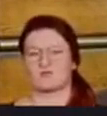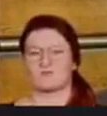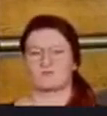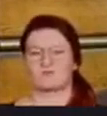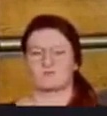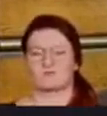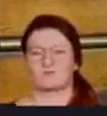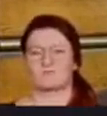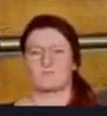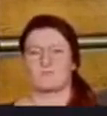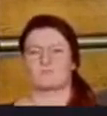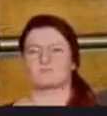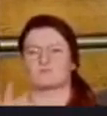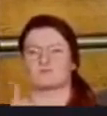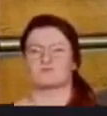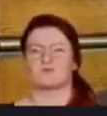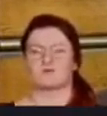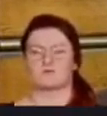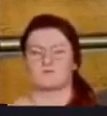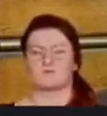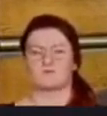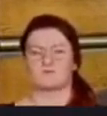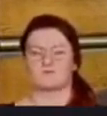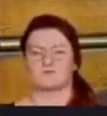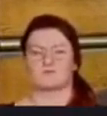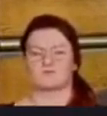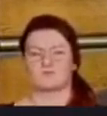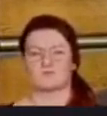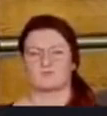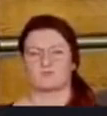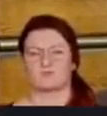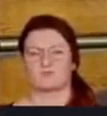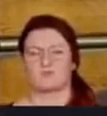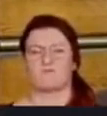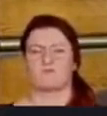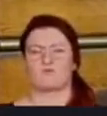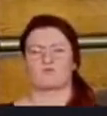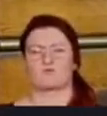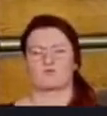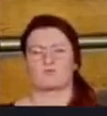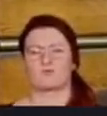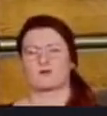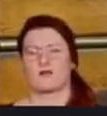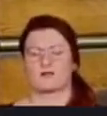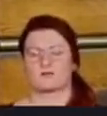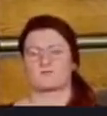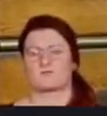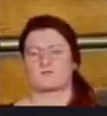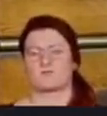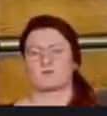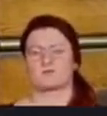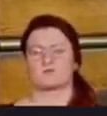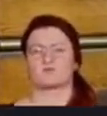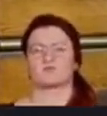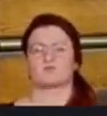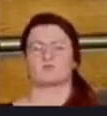Otóż 3 września 2020 roku na wniosek klubu radnych prezydenta, pana prezydenta